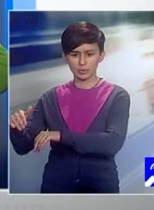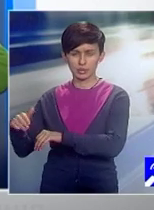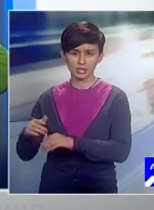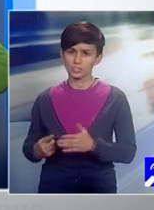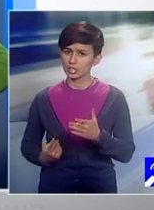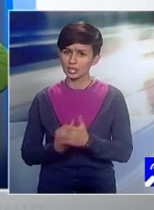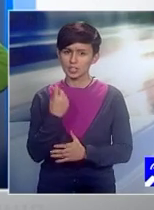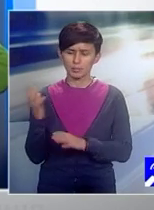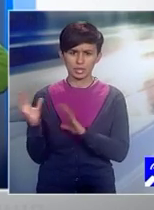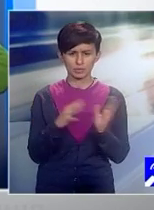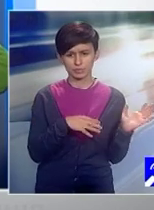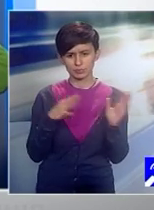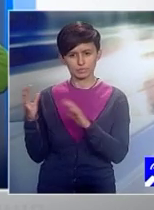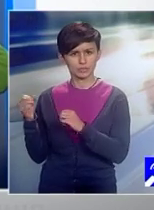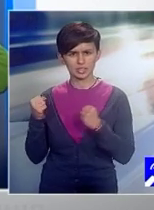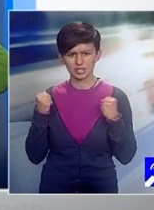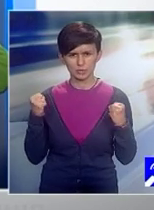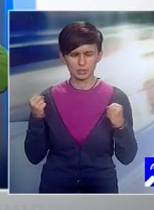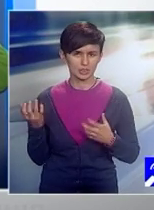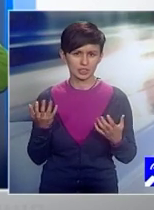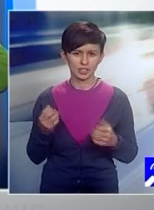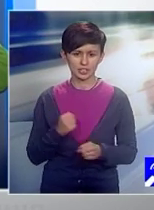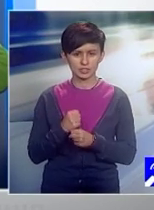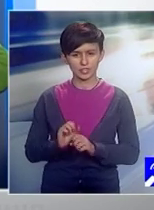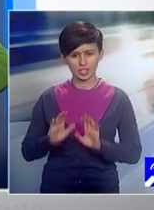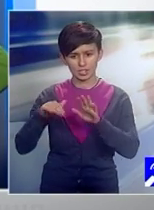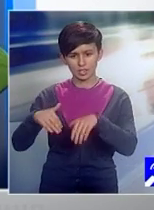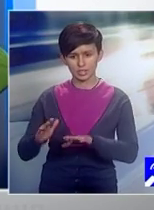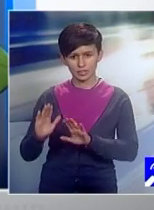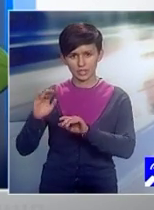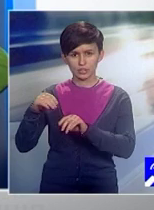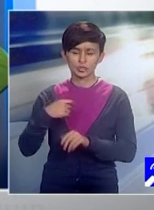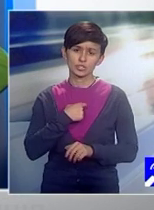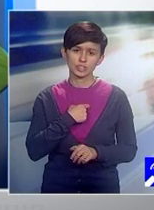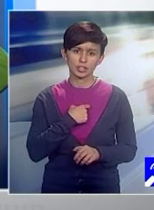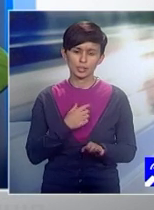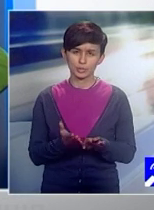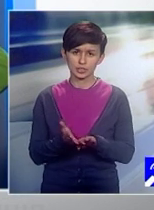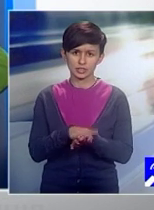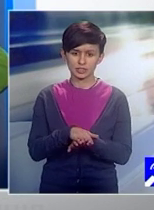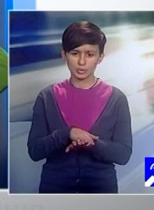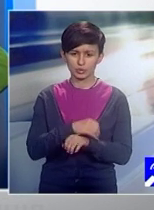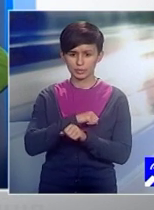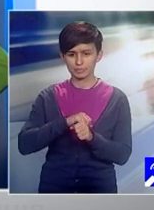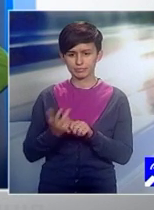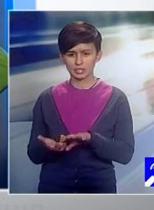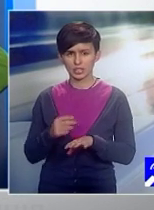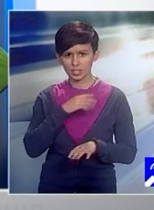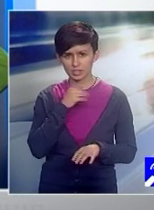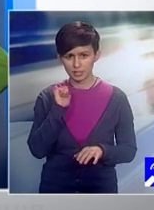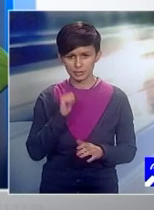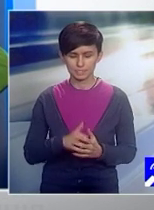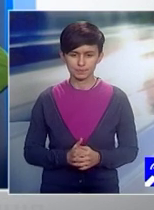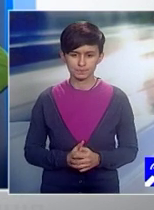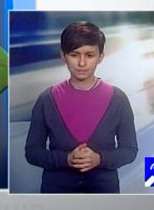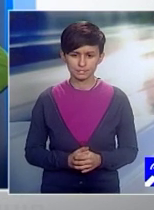dată un vânt foarte puternic care să ridice valurile și să poți să mori înecat, pur și simplu. S-a întâmplat de multe ori